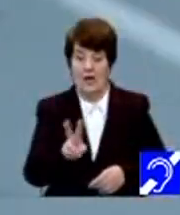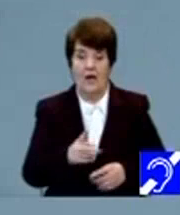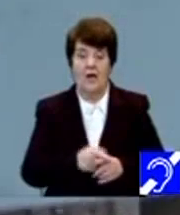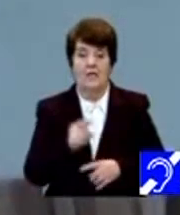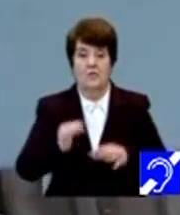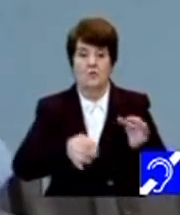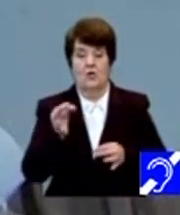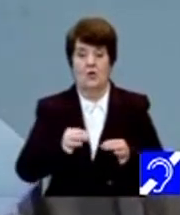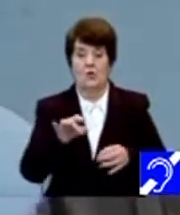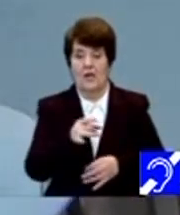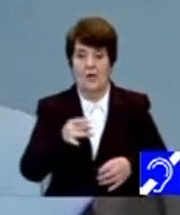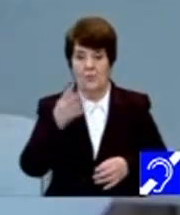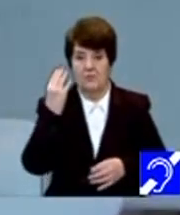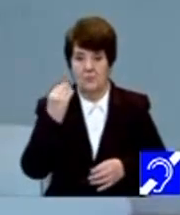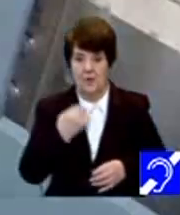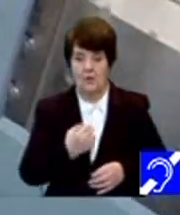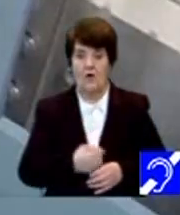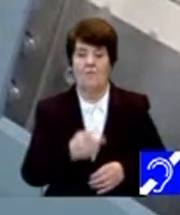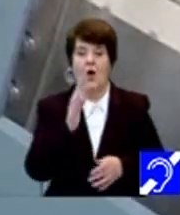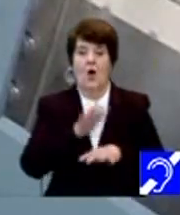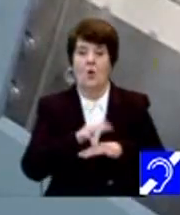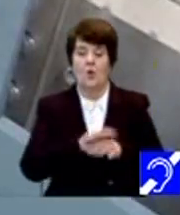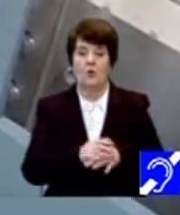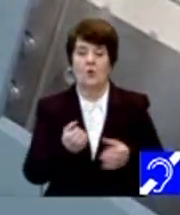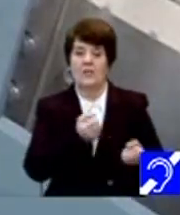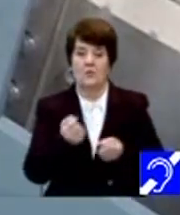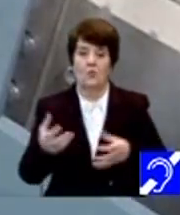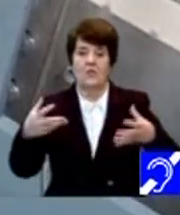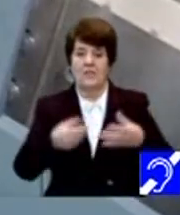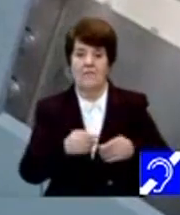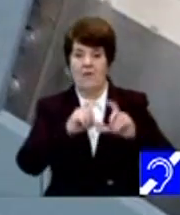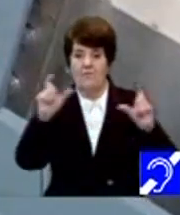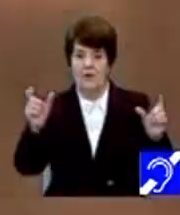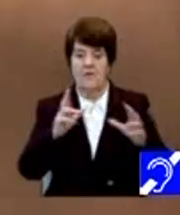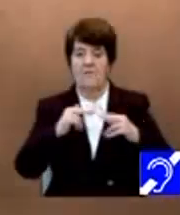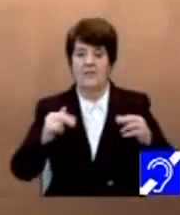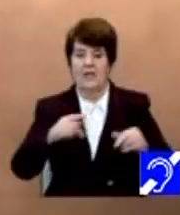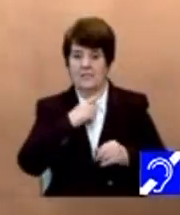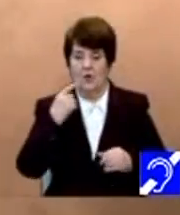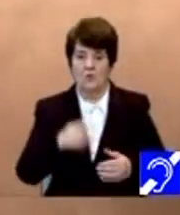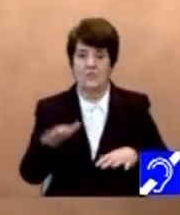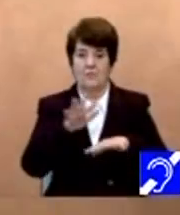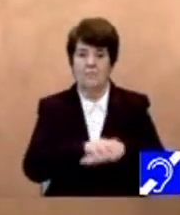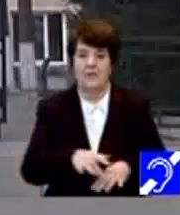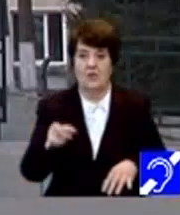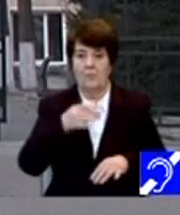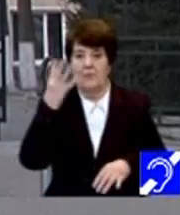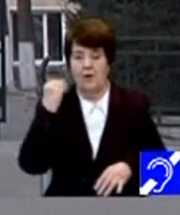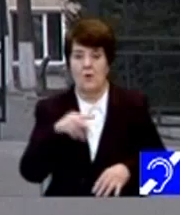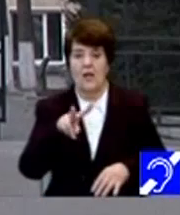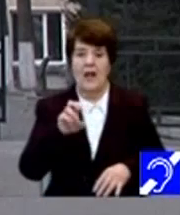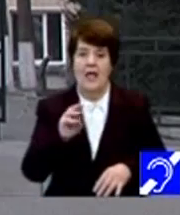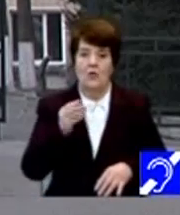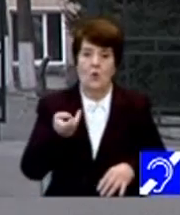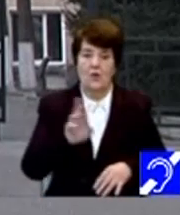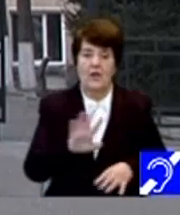către judecătorii din Republica Moldova. Schema consta în sechestrarea conturilor deținute de firme din Federația Rusă în băncile din Republica Moldova